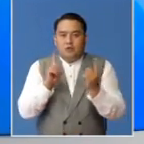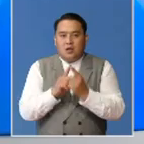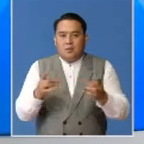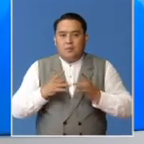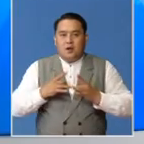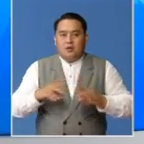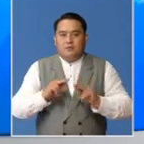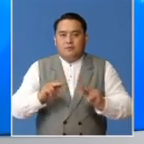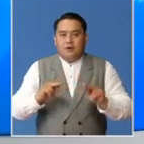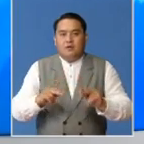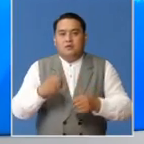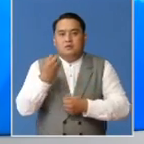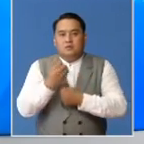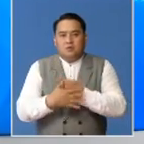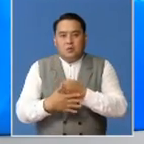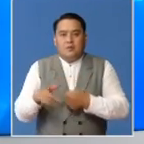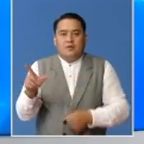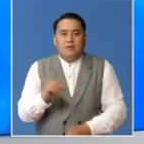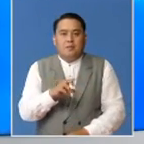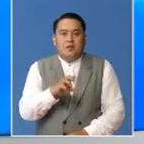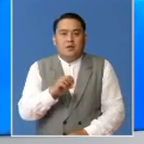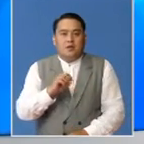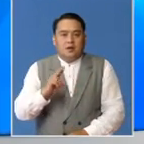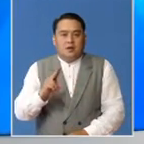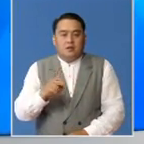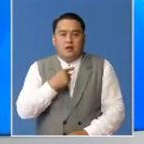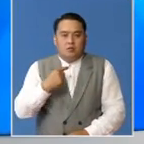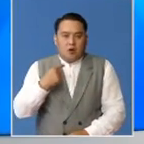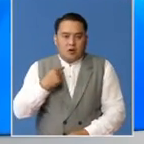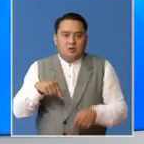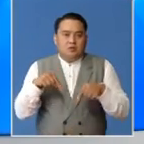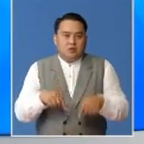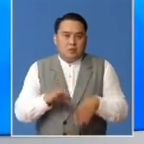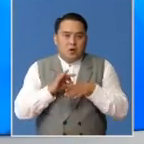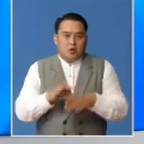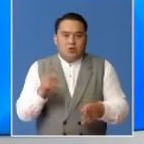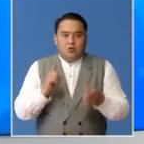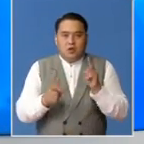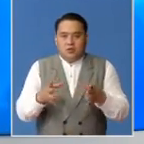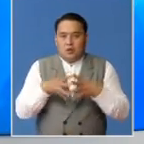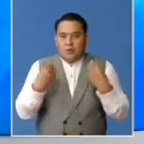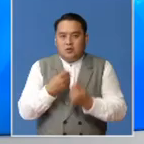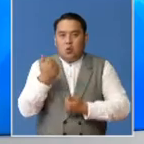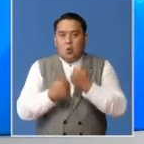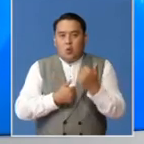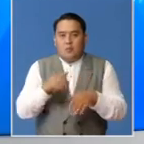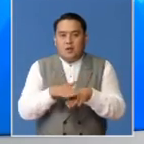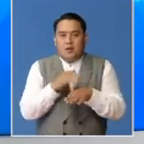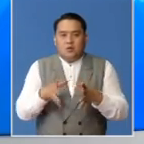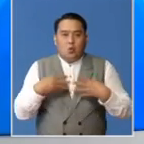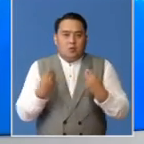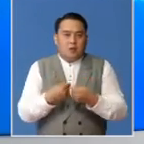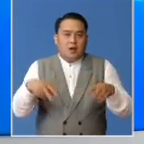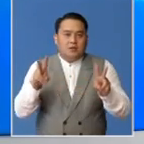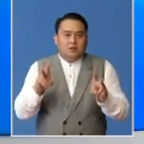этот праздник воспитанники Центра дневного пребывания «Байтерек» в Талдыкургане. Здесь прошел настоящий семейный конкурс «Мерейле